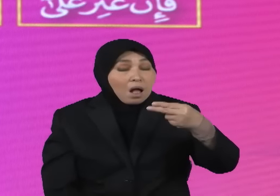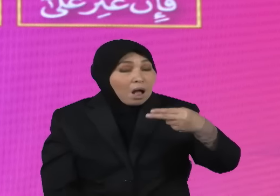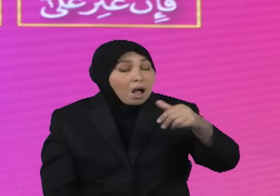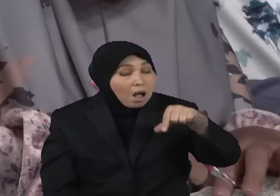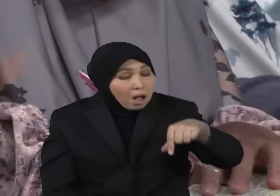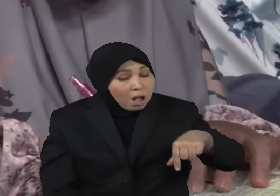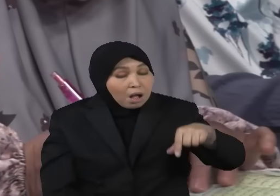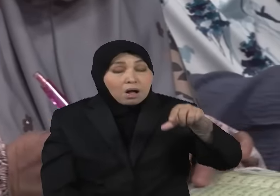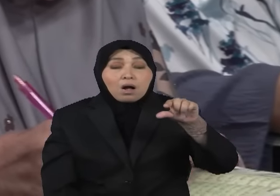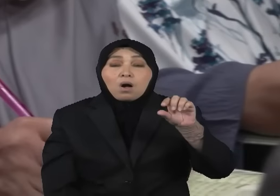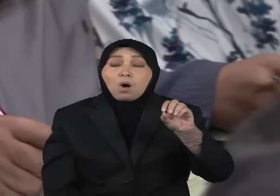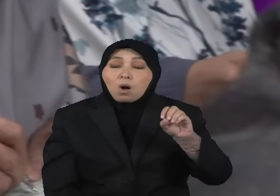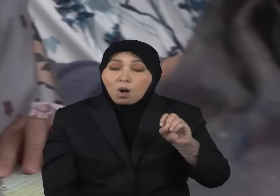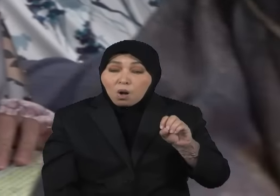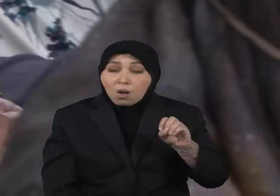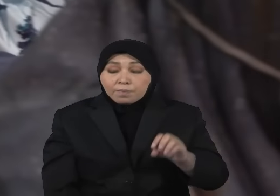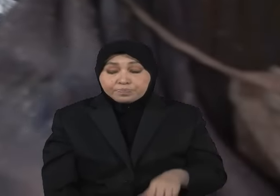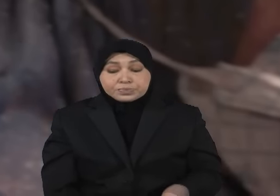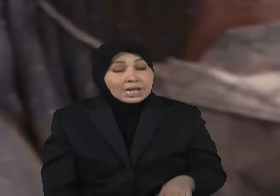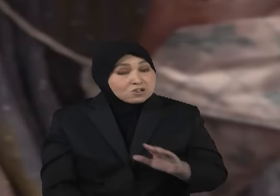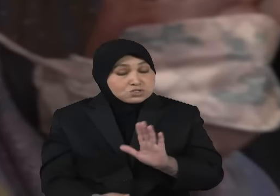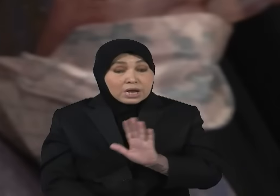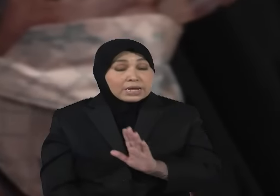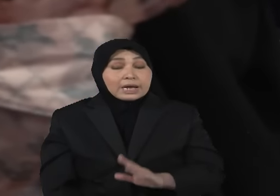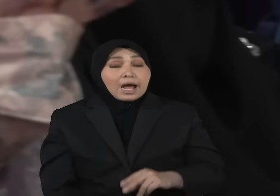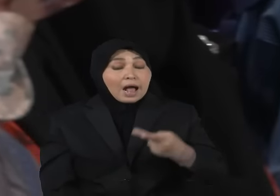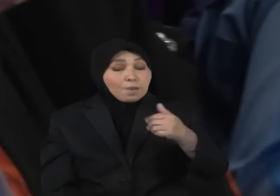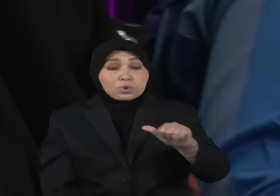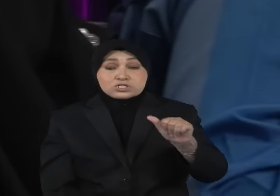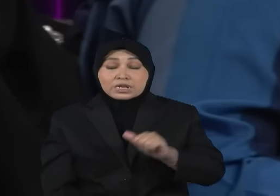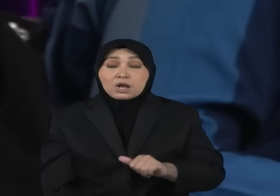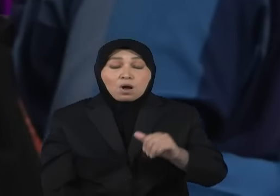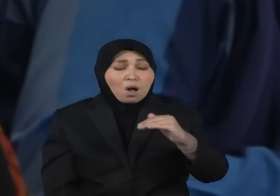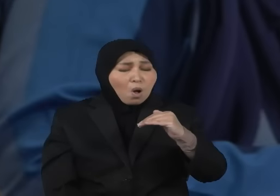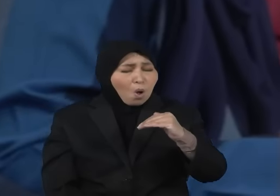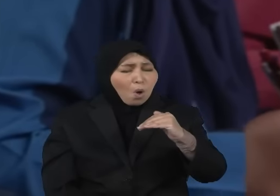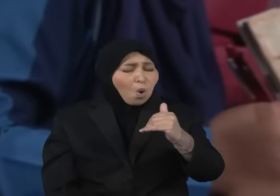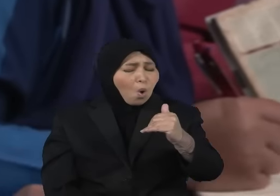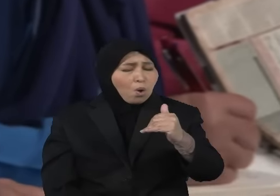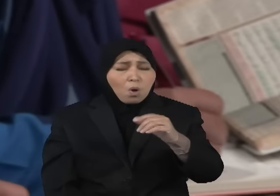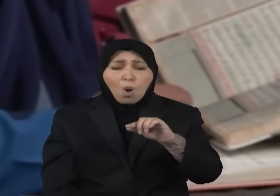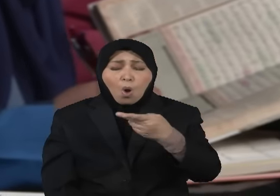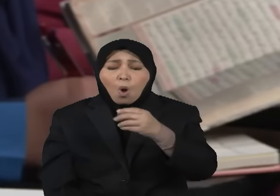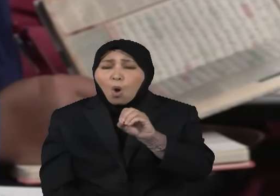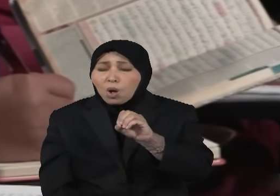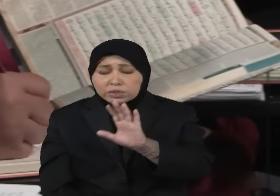Haqqa. Haqqa. Jangan ha pun jadi ha. Haqqa. Tak ada. Haqqa tak